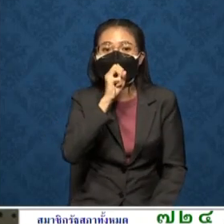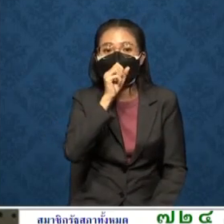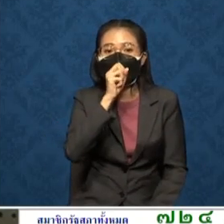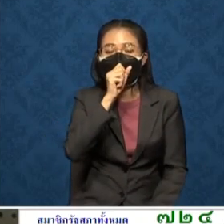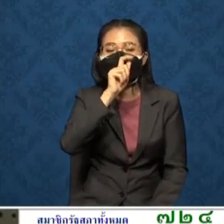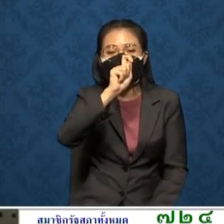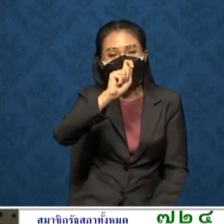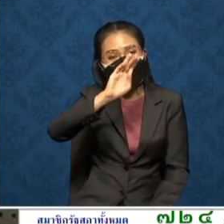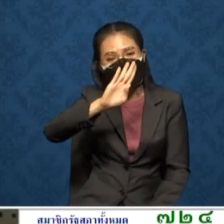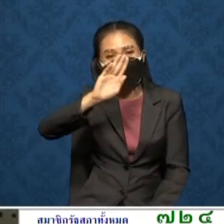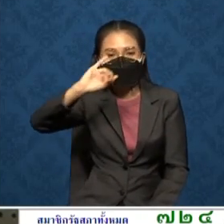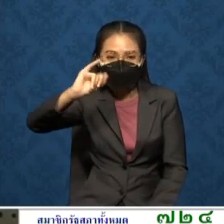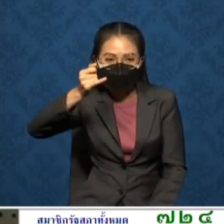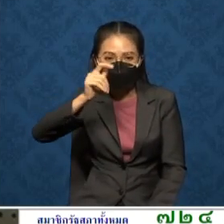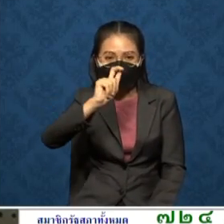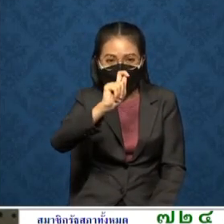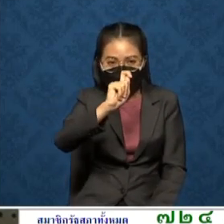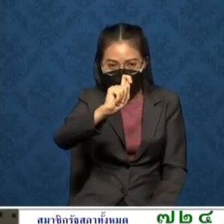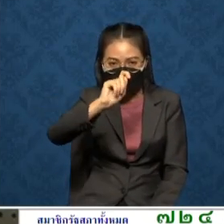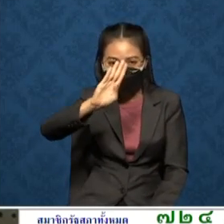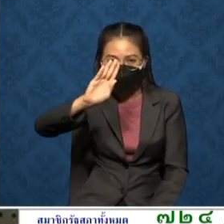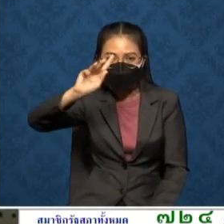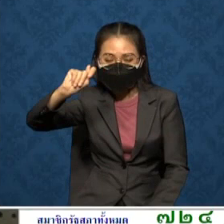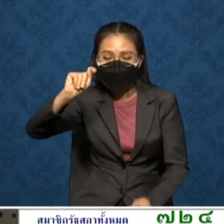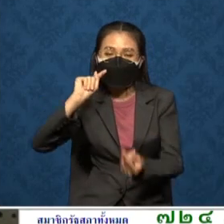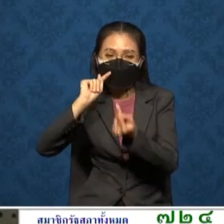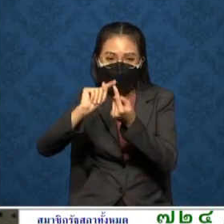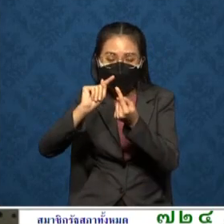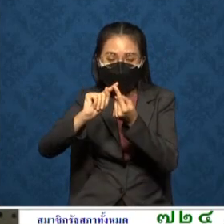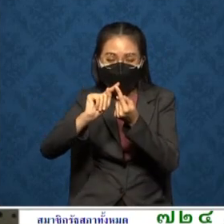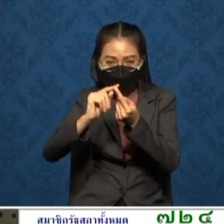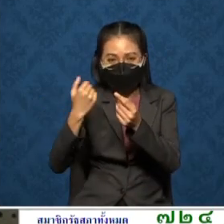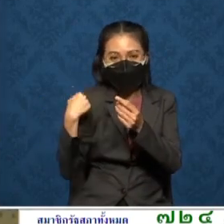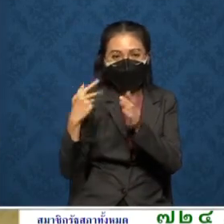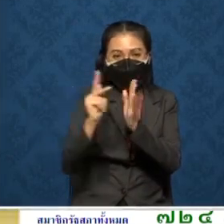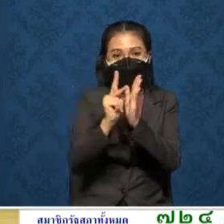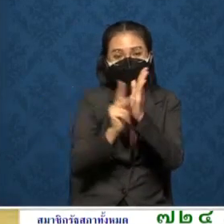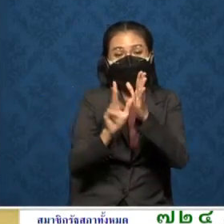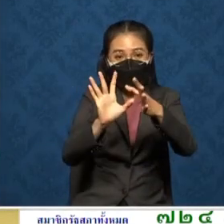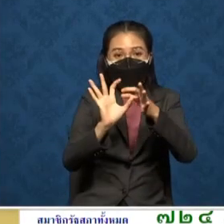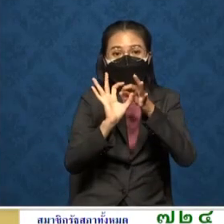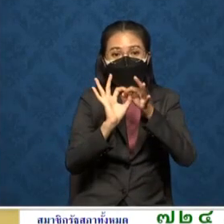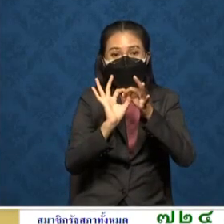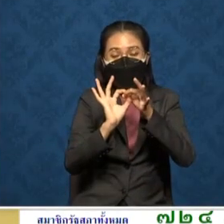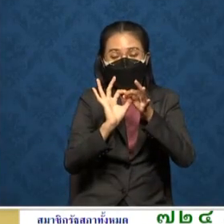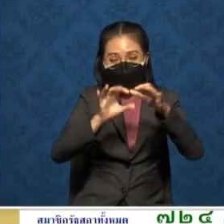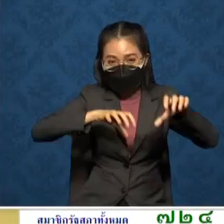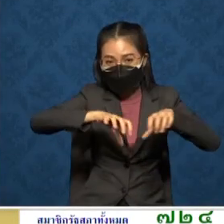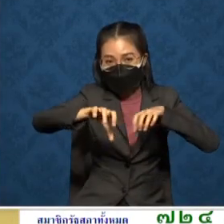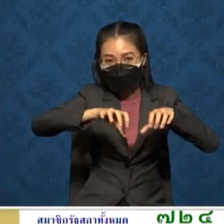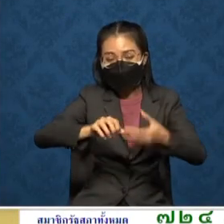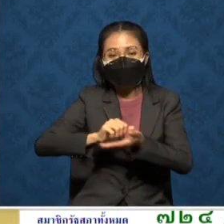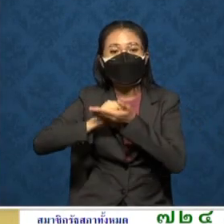แล้วในกรณีที่มีการออกกฎหมายเรื่องที่เกี่ยวกับการอำนวยความสะดว